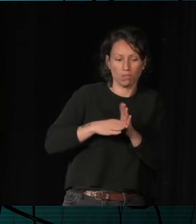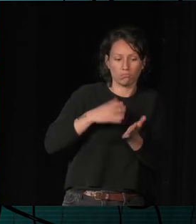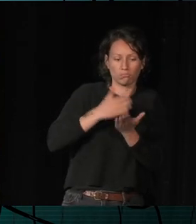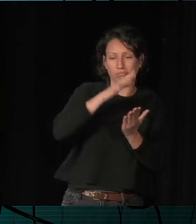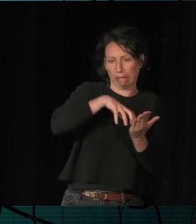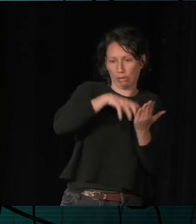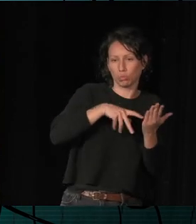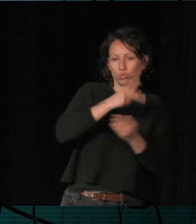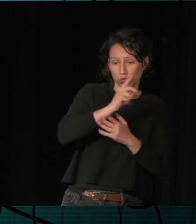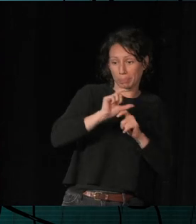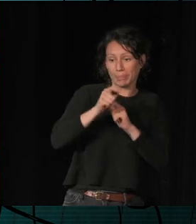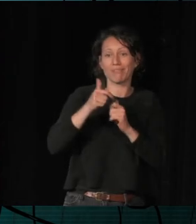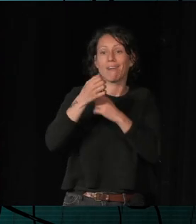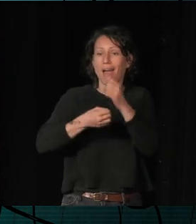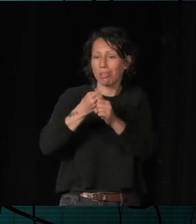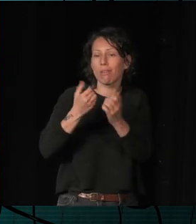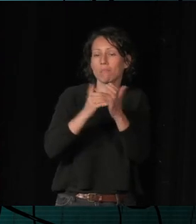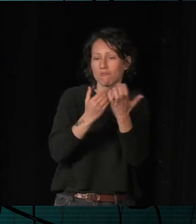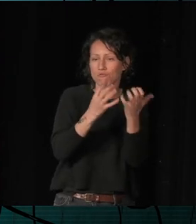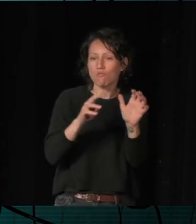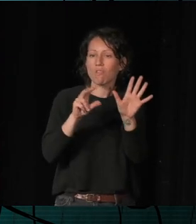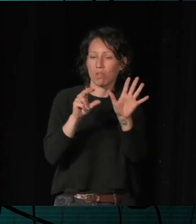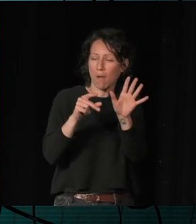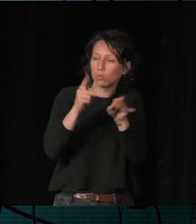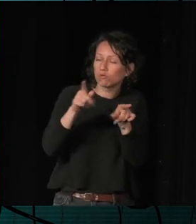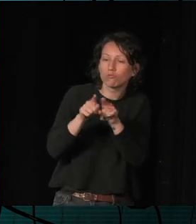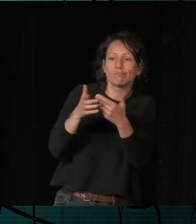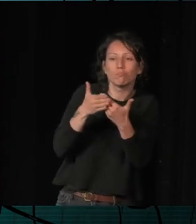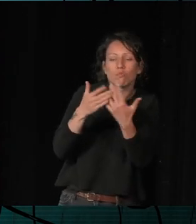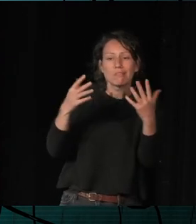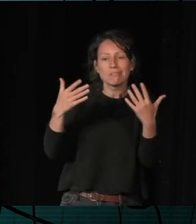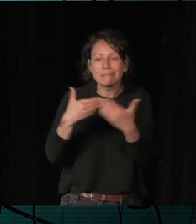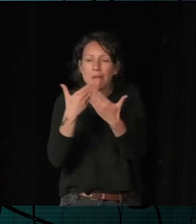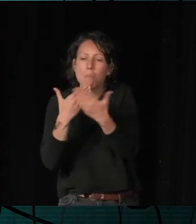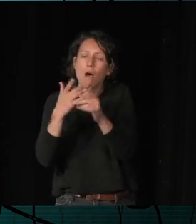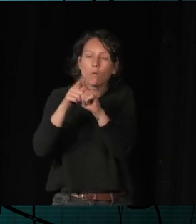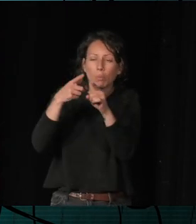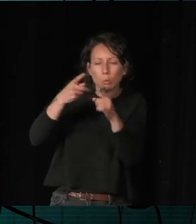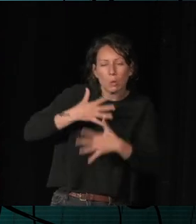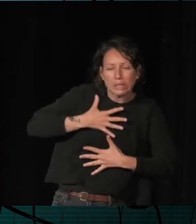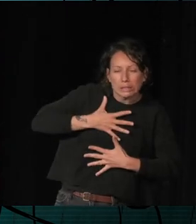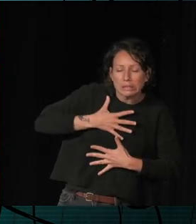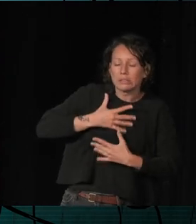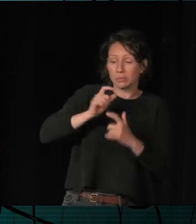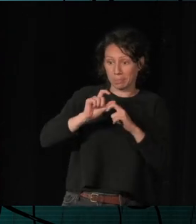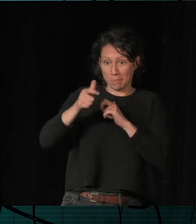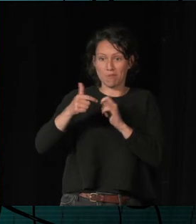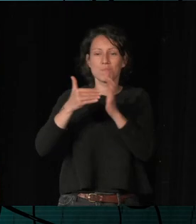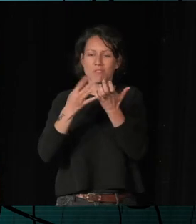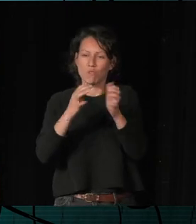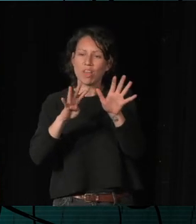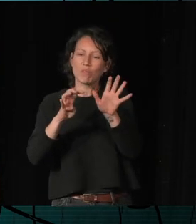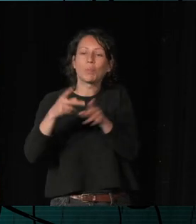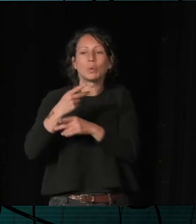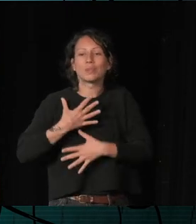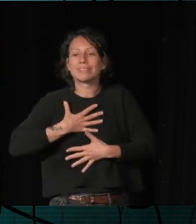au code du cinéma et de la littérature, notamment d'épouvante. Ensuite, évidemment, sous une forme plus enjouée dans les années 90, à travers ce que l'on appelle